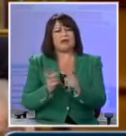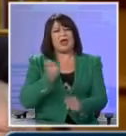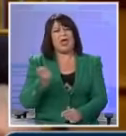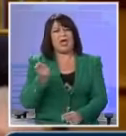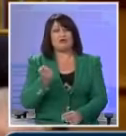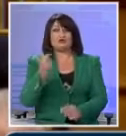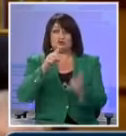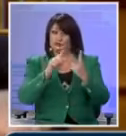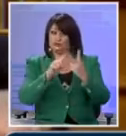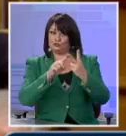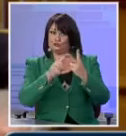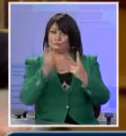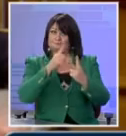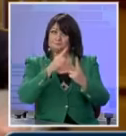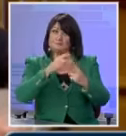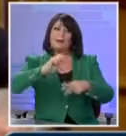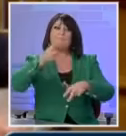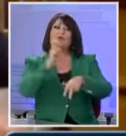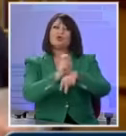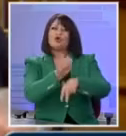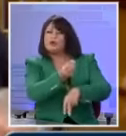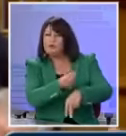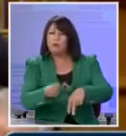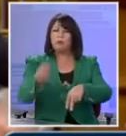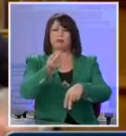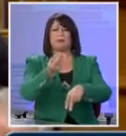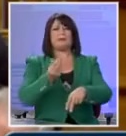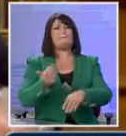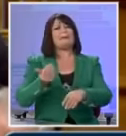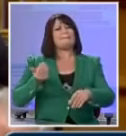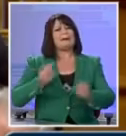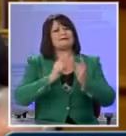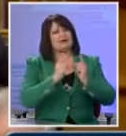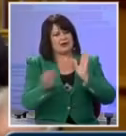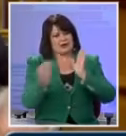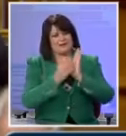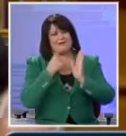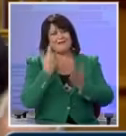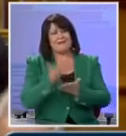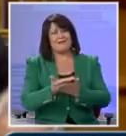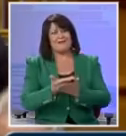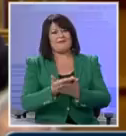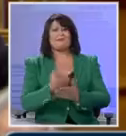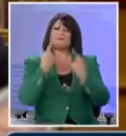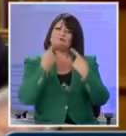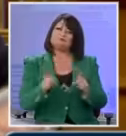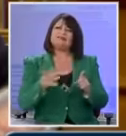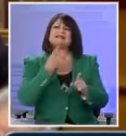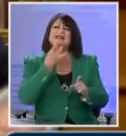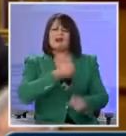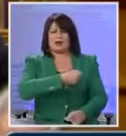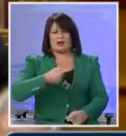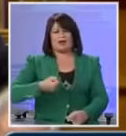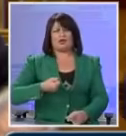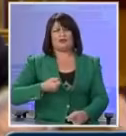άλλη στρατηγική που λέει αυτά τα τεράστια πρωτογενή πλεονάσματα τα οποία υπήρχαν στις προηγούμενες συμφωνίες είναι το άλλο πρόσωπο μιας σκληρής λιτότητας που